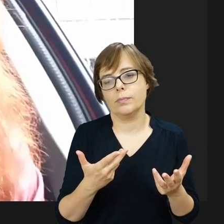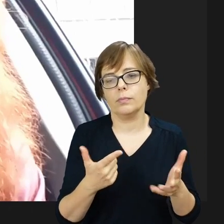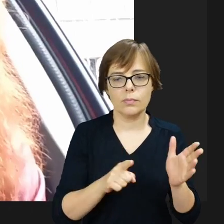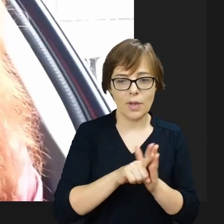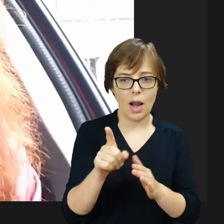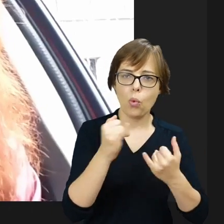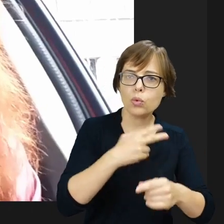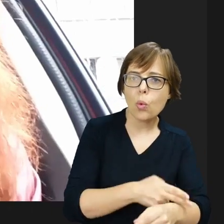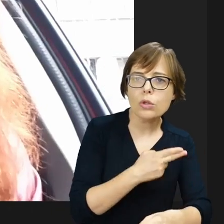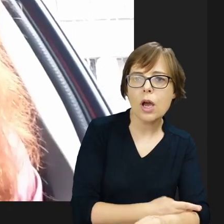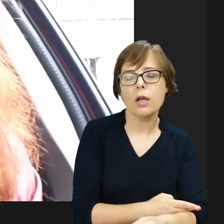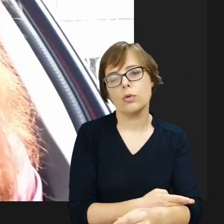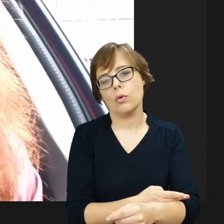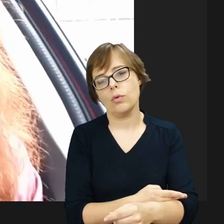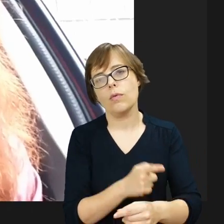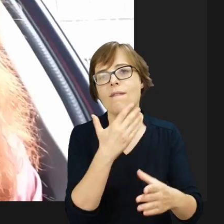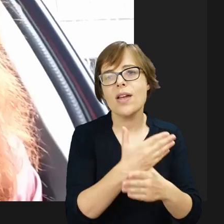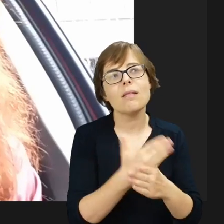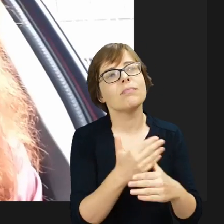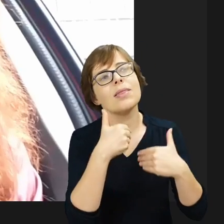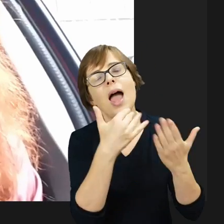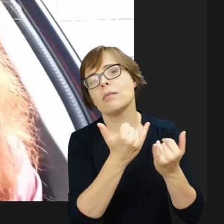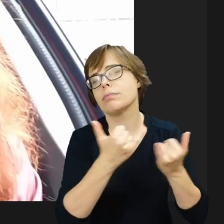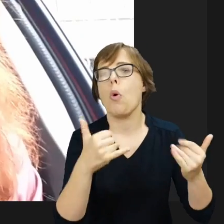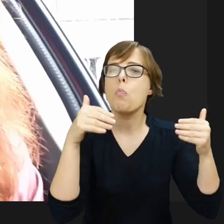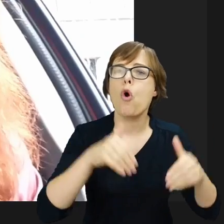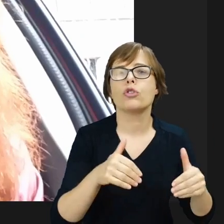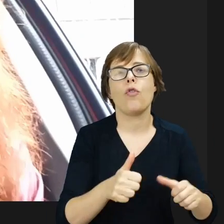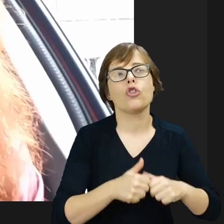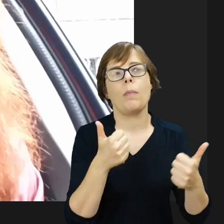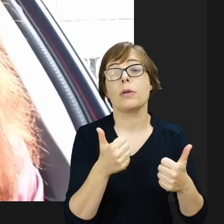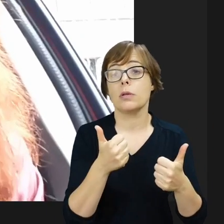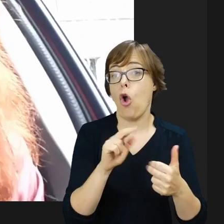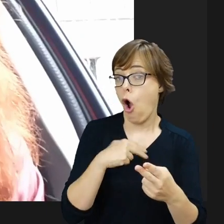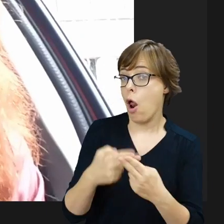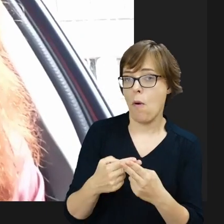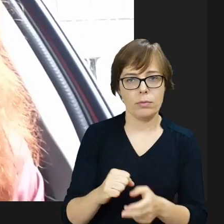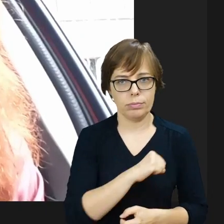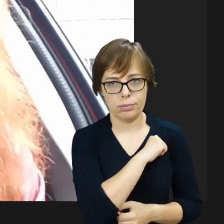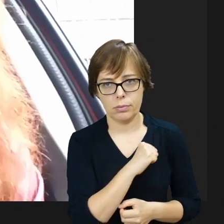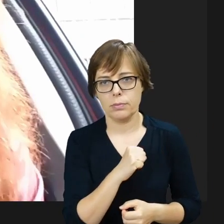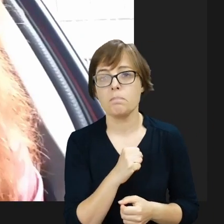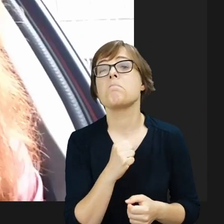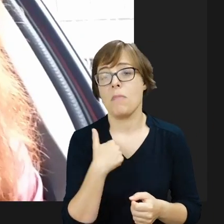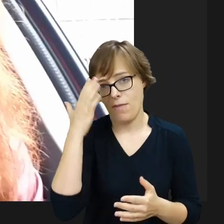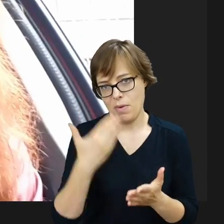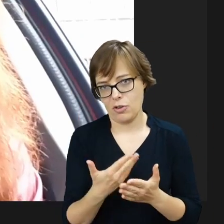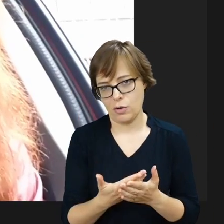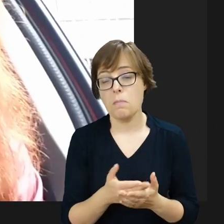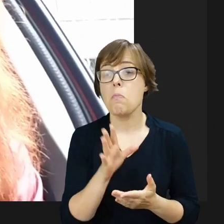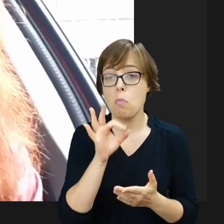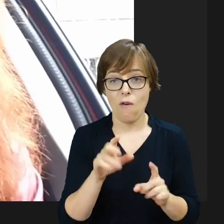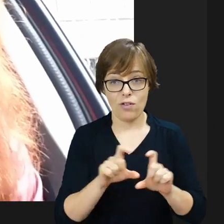instytucji i firm nieudzielania odpowiedzi. Mianowicie podczas prac przede wszystkim